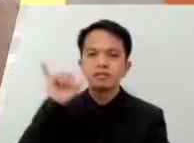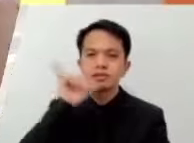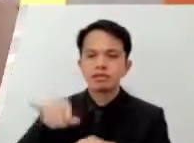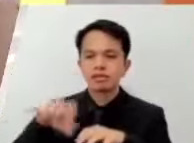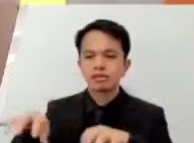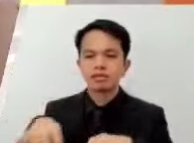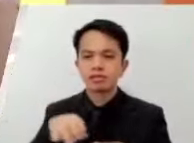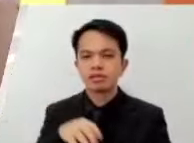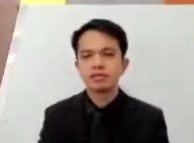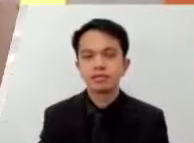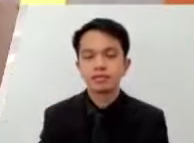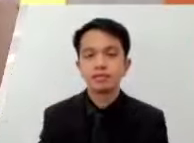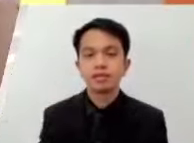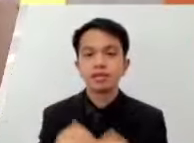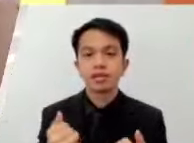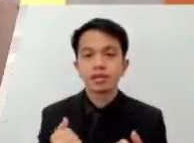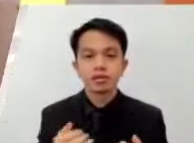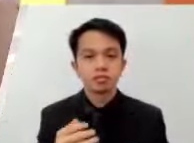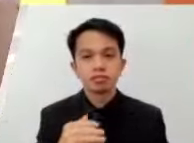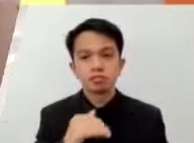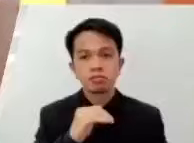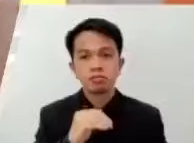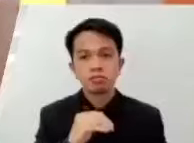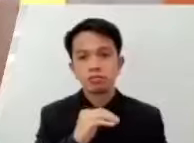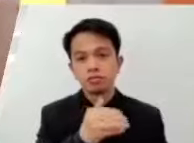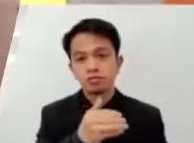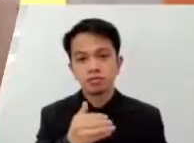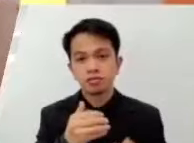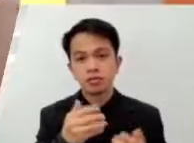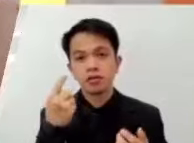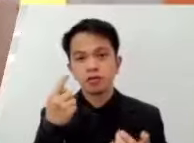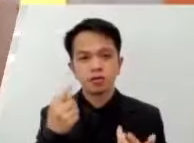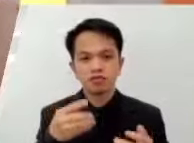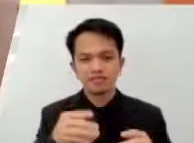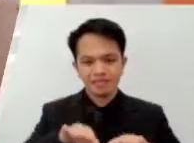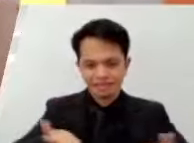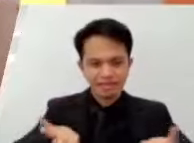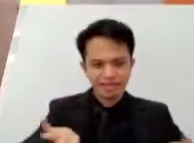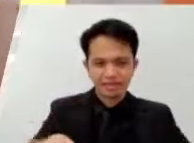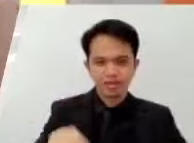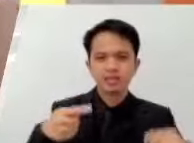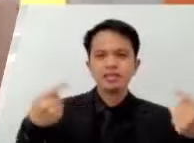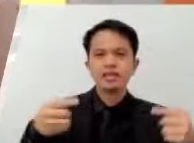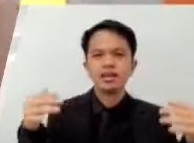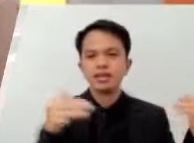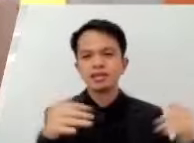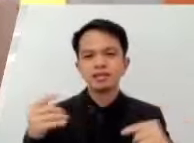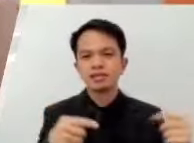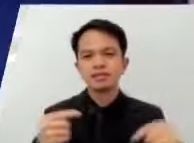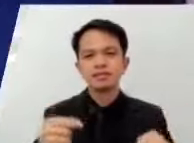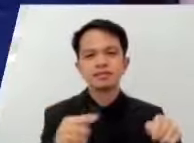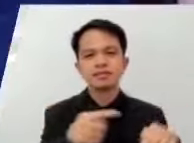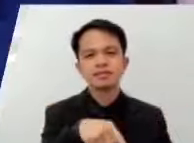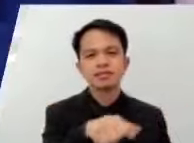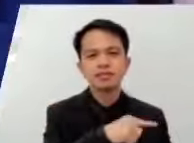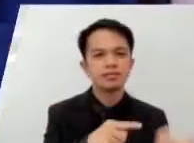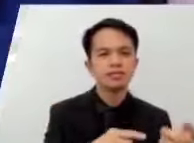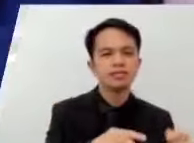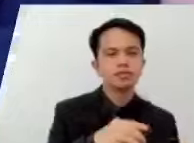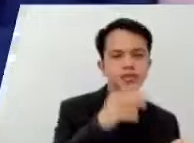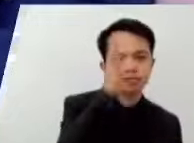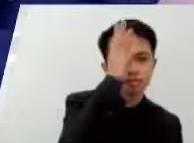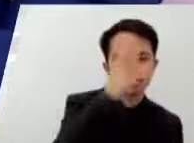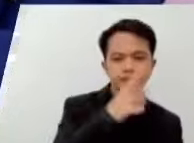ang pananagana ng mamagitan ang mag-ina sa away ng kanilang padre de pamilya at kapitbahay.